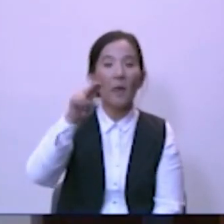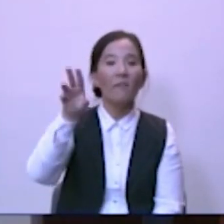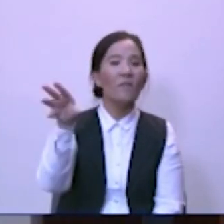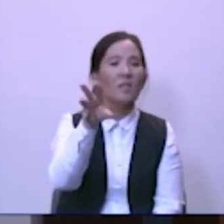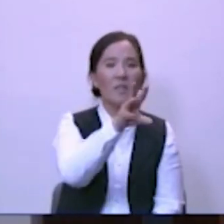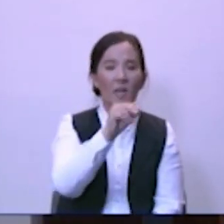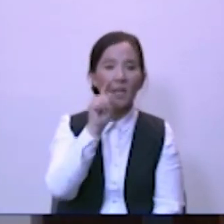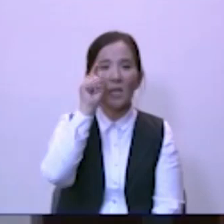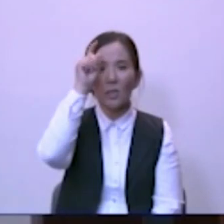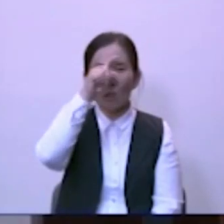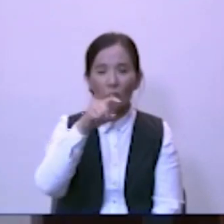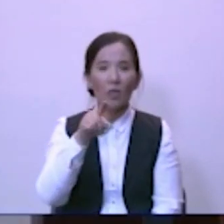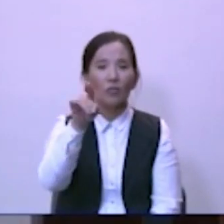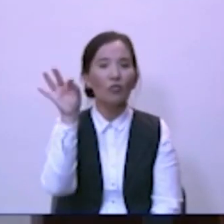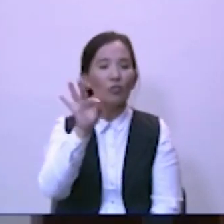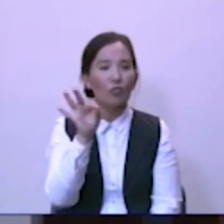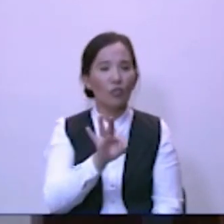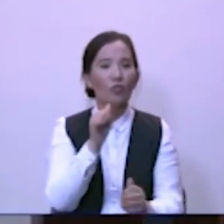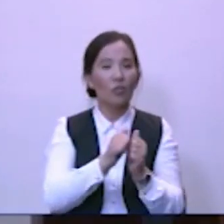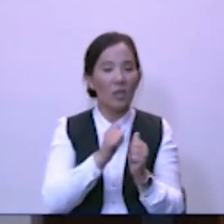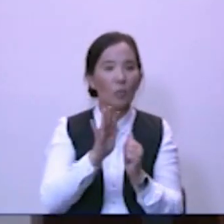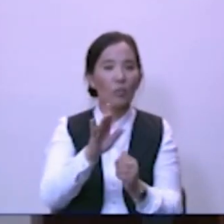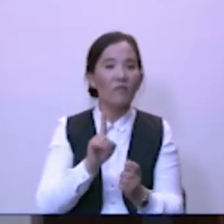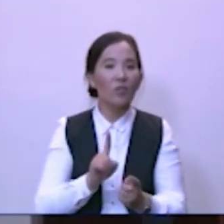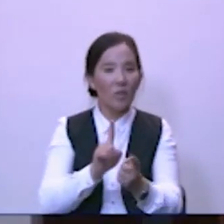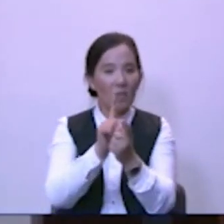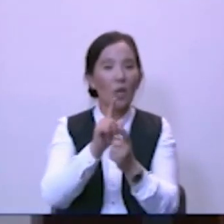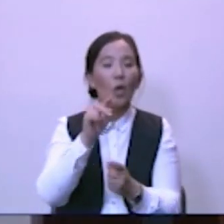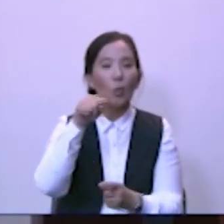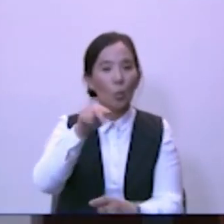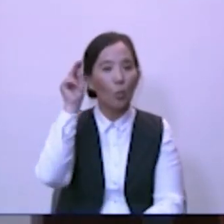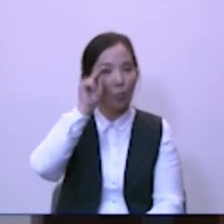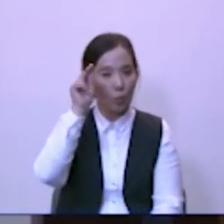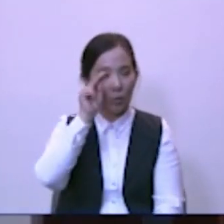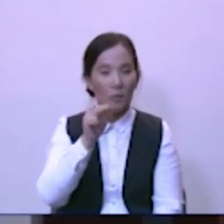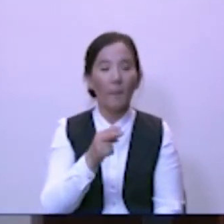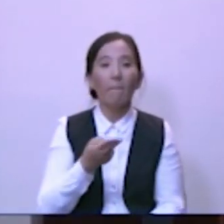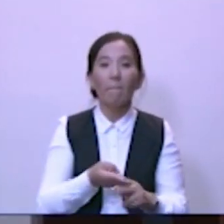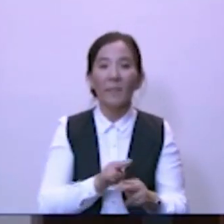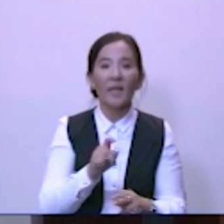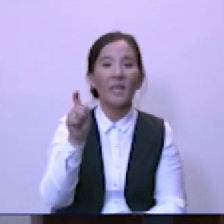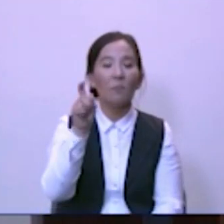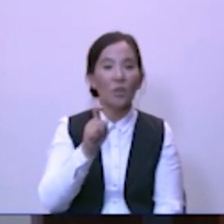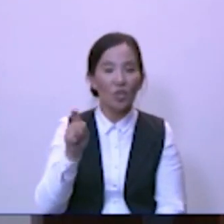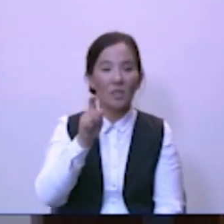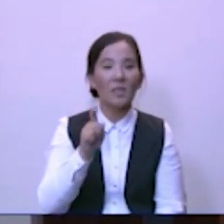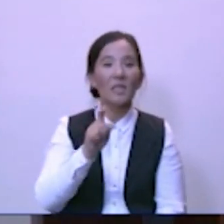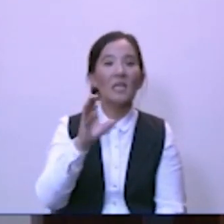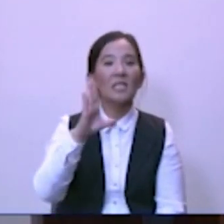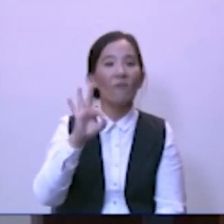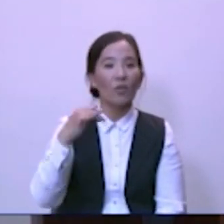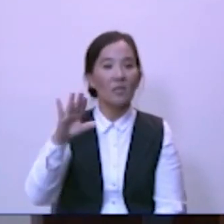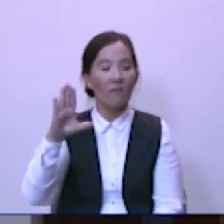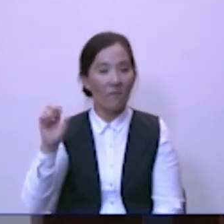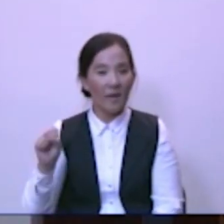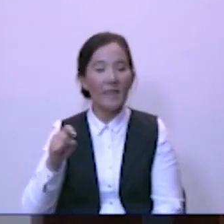которые чаще будут встречаться в нашем школьном курсе химические свойства следующие